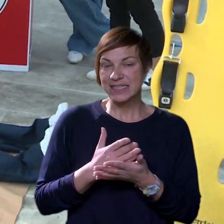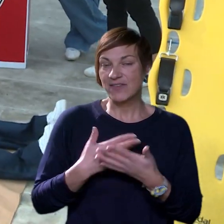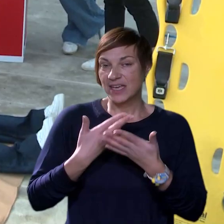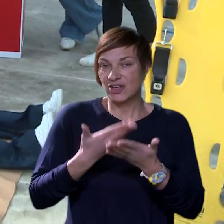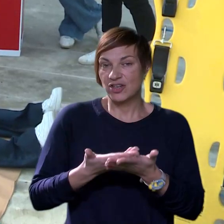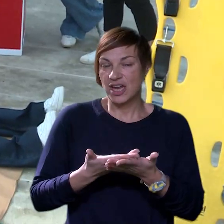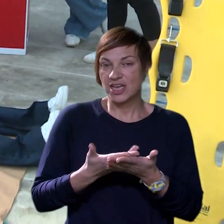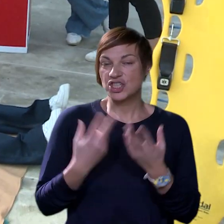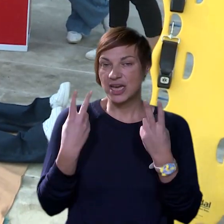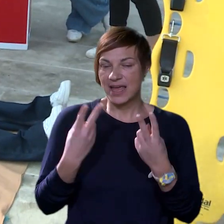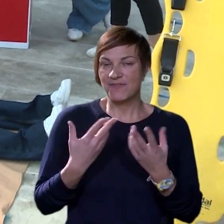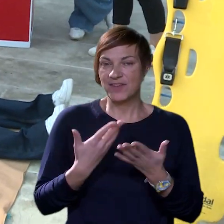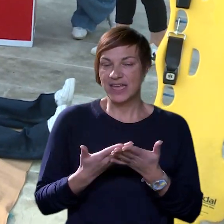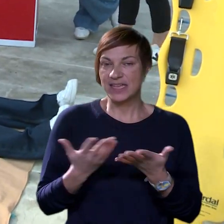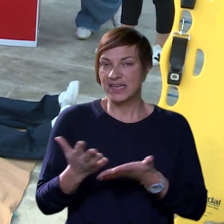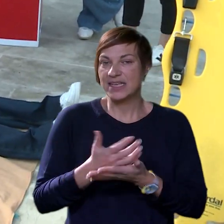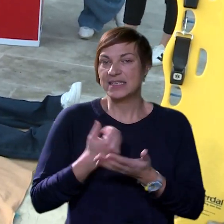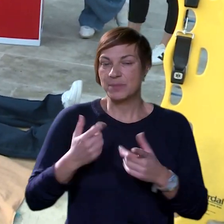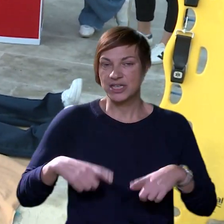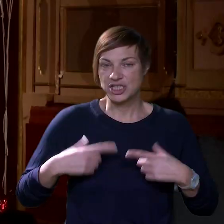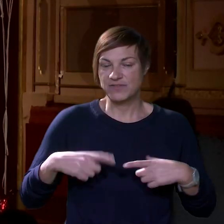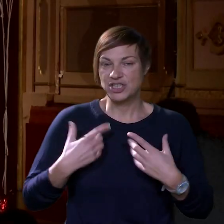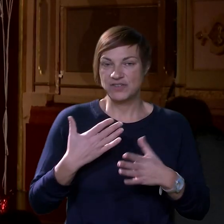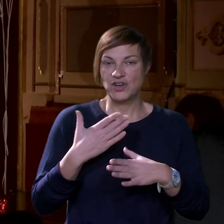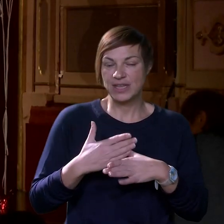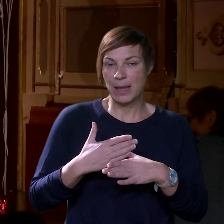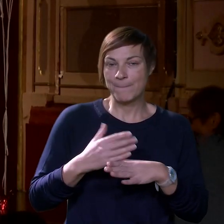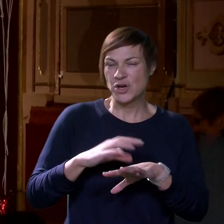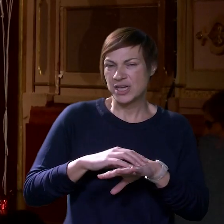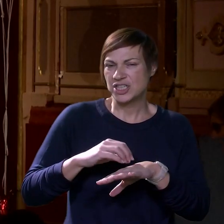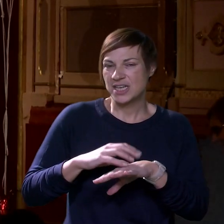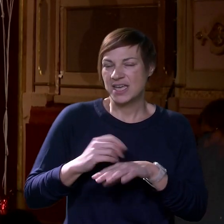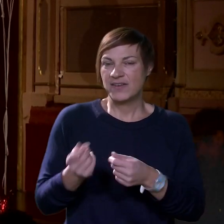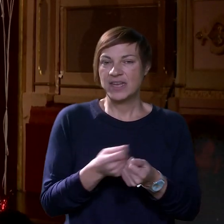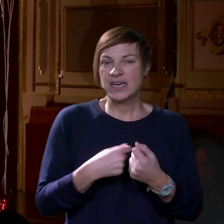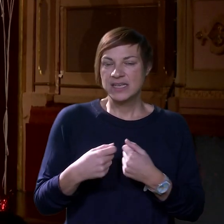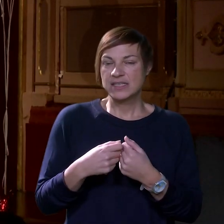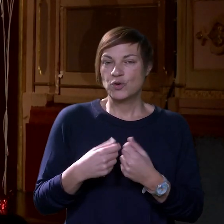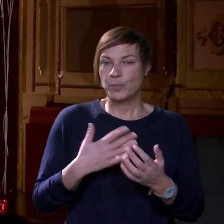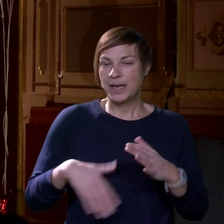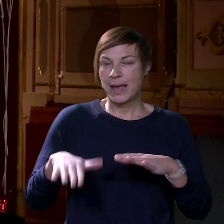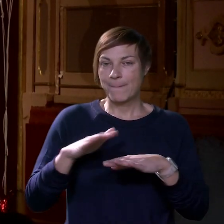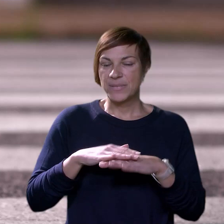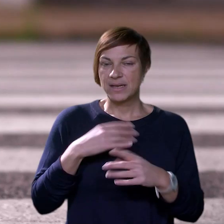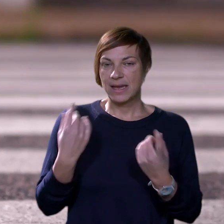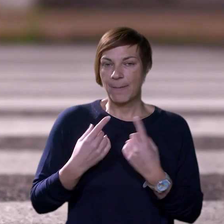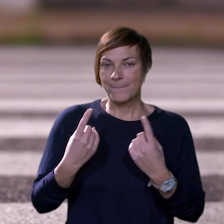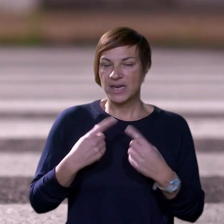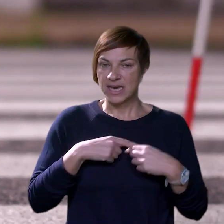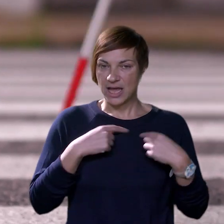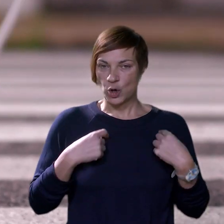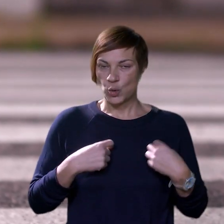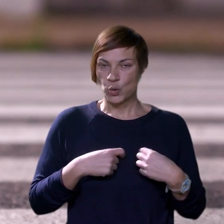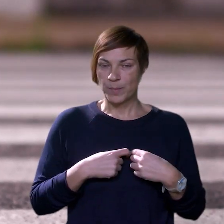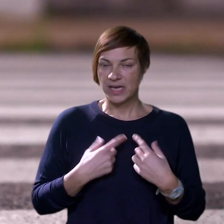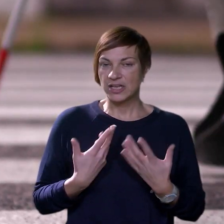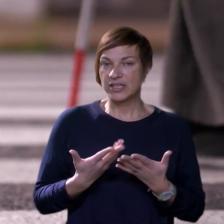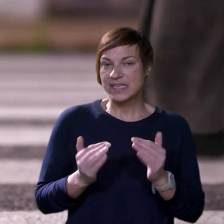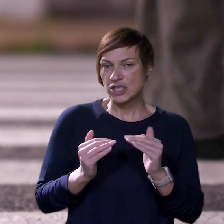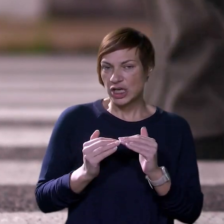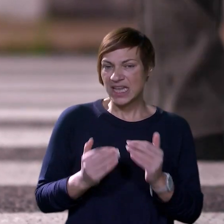od tih načina iznimno je vrijedan jer spašava živote, pomaže najranjivim skupinama ljudi te pridonosi promicanju humanosti